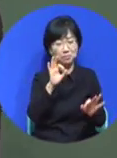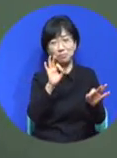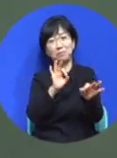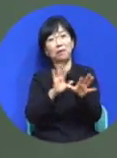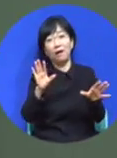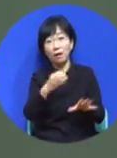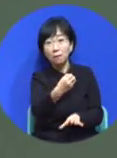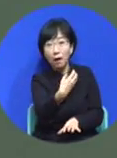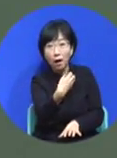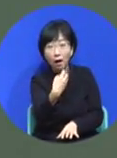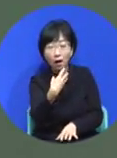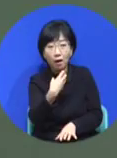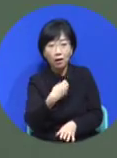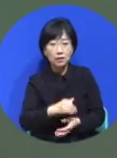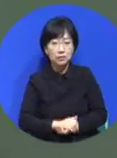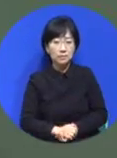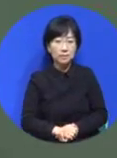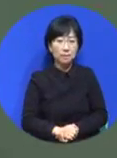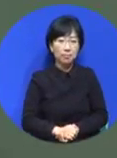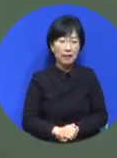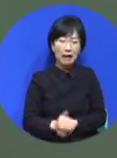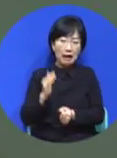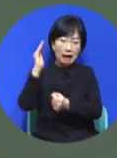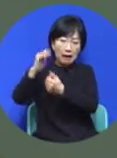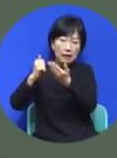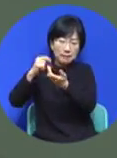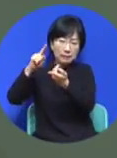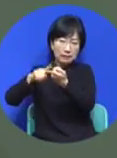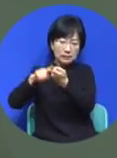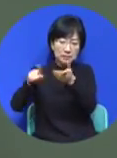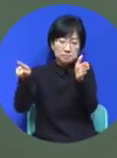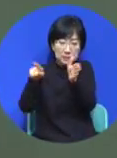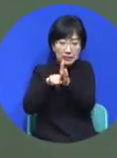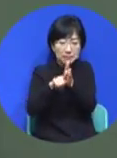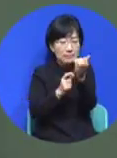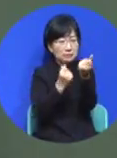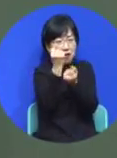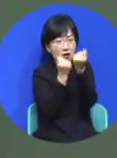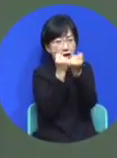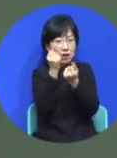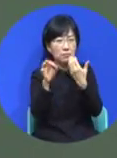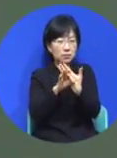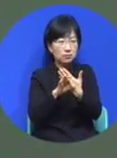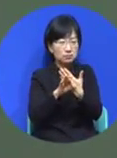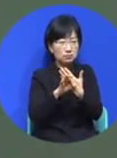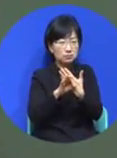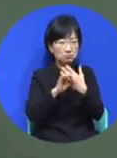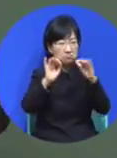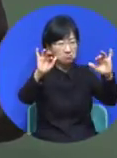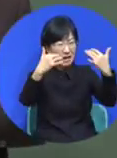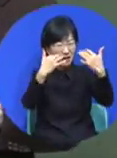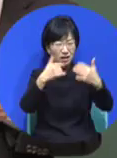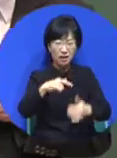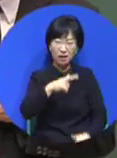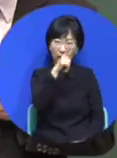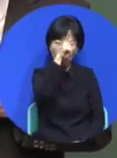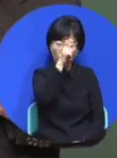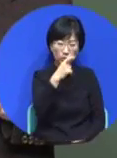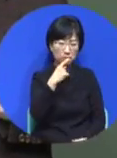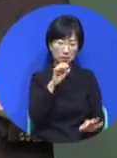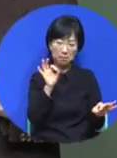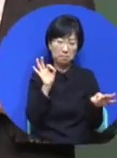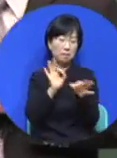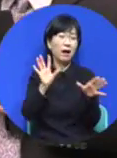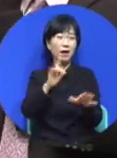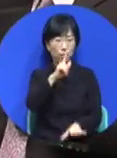sense? 막 믿음을 이야기하면 말이죠. 어떨 때는 무슨 너무 독단적인 것 같기도 하고 말이에요. And when we say words of faith, doesn't it seem